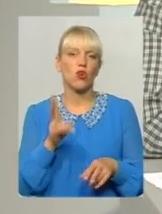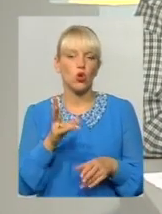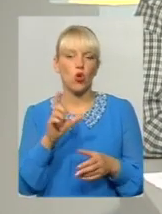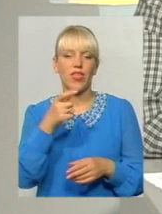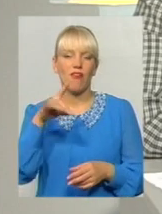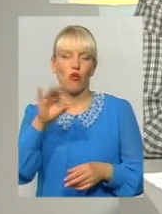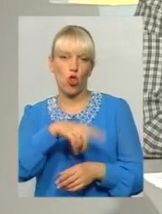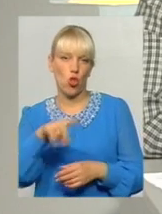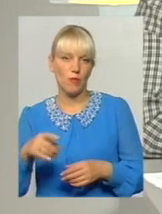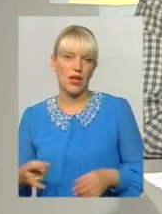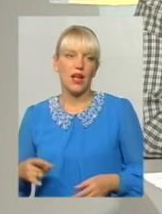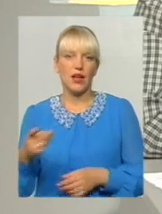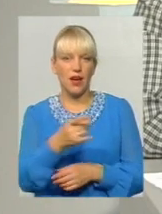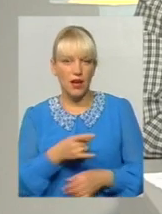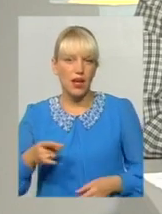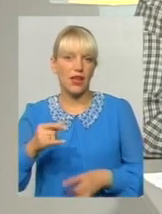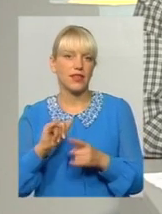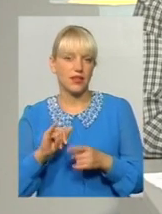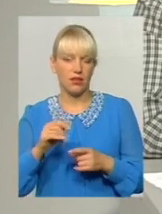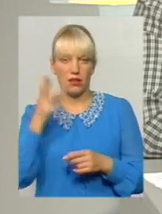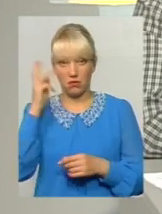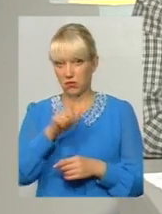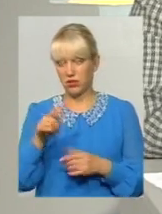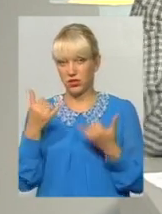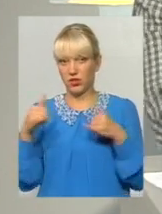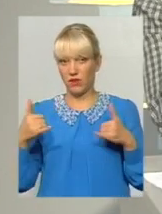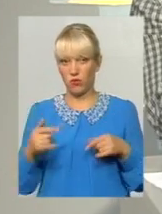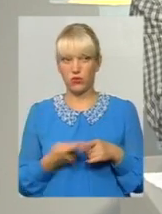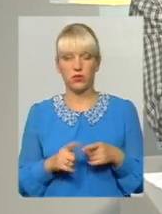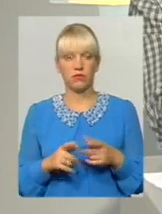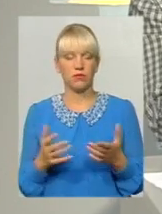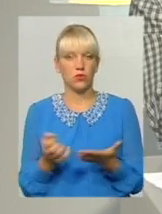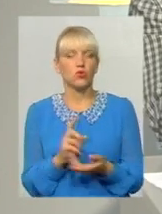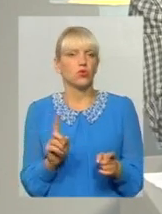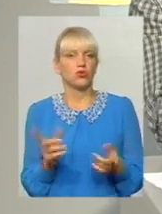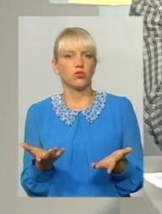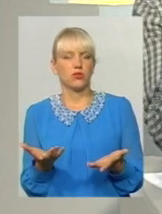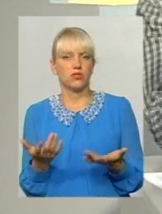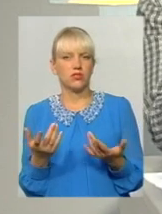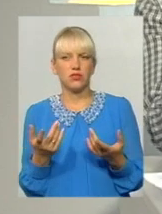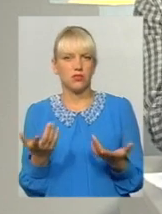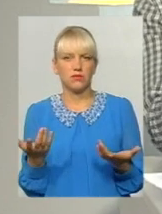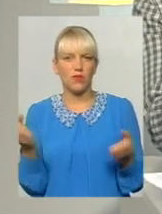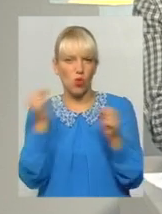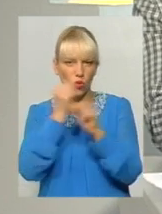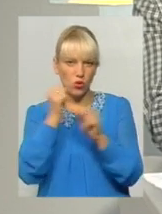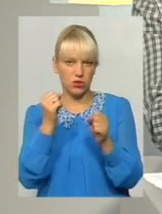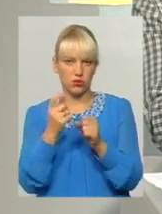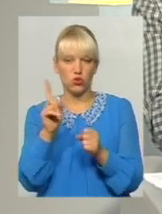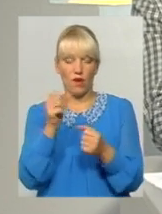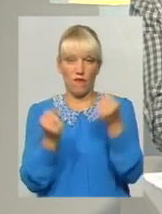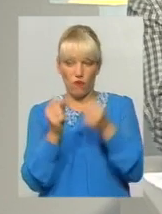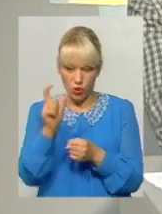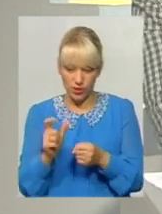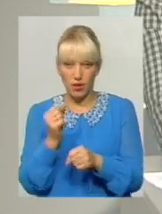знаю, що багато хмельничан дещо здивований цим, тому що, ну, виходить якийсь нонсенс, так? Здається, водій працює на службі таксі,